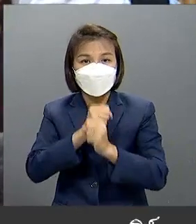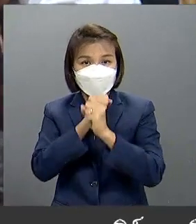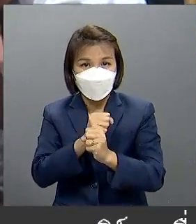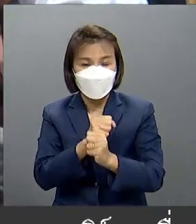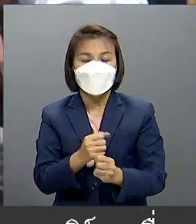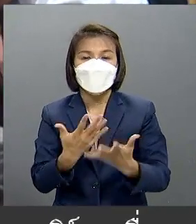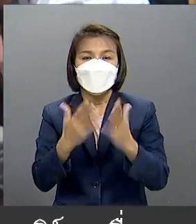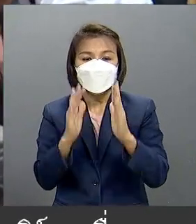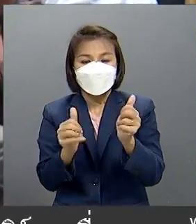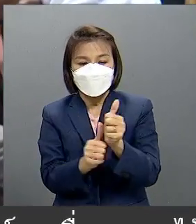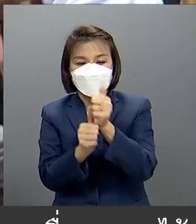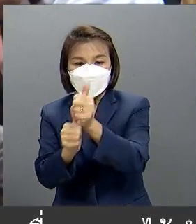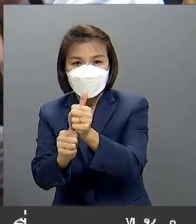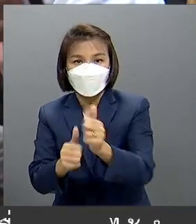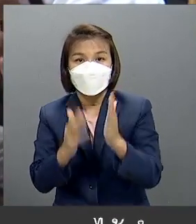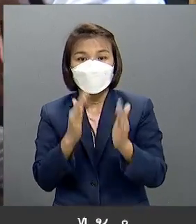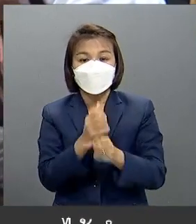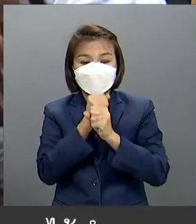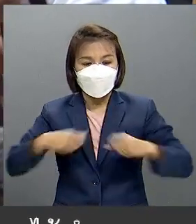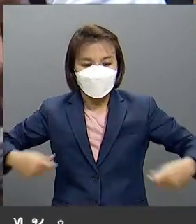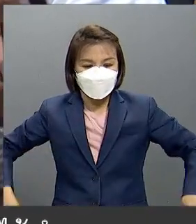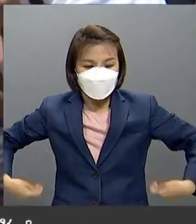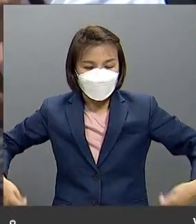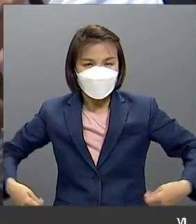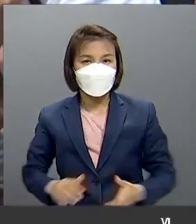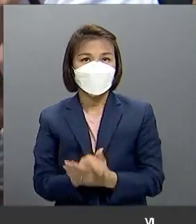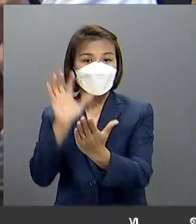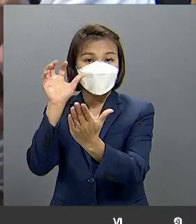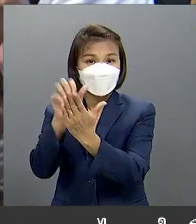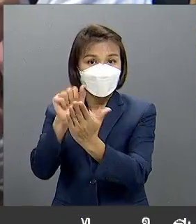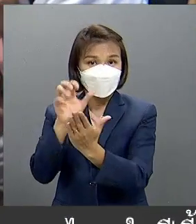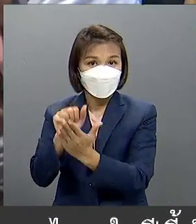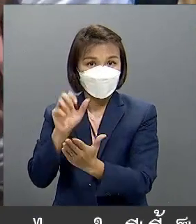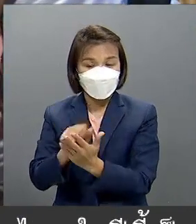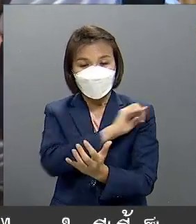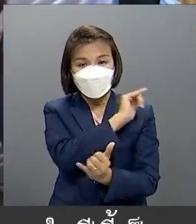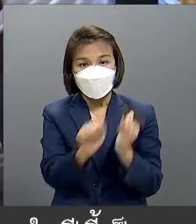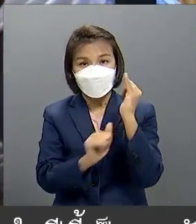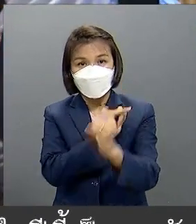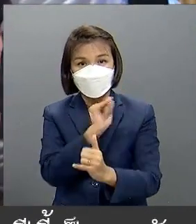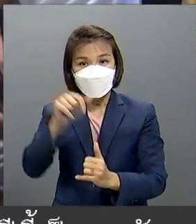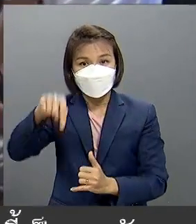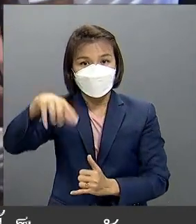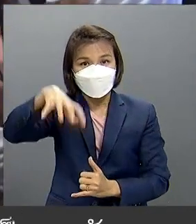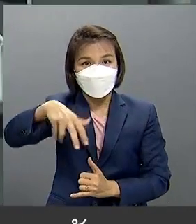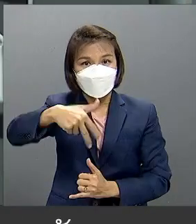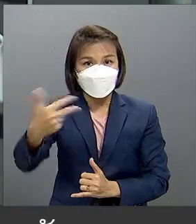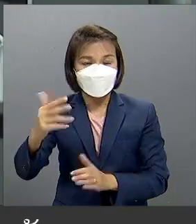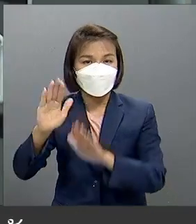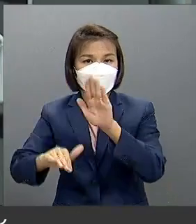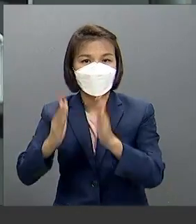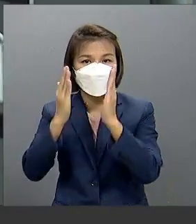ร์คาดว่าวันนี้ค่ะมีผู้สูงอายุที่ลงทะเบียนไว้ในระบบและจะเดินทางมาฉีดวัคซีนที่ไทย PBS ไม่ต่ำกว่า300คนค่ะ